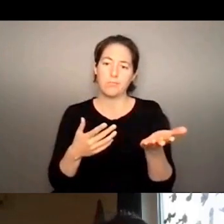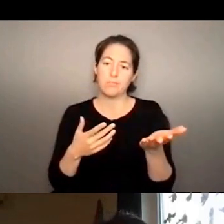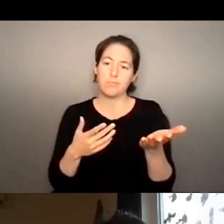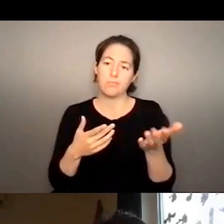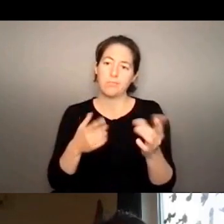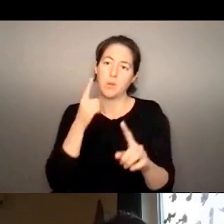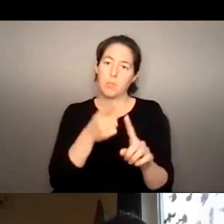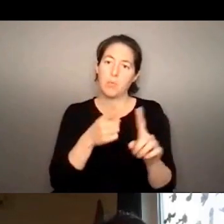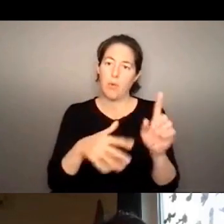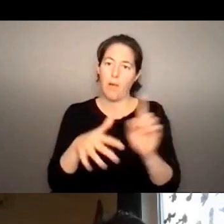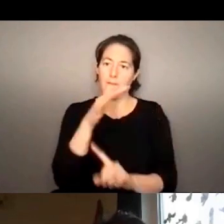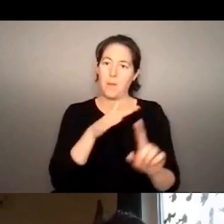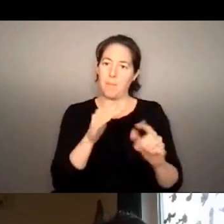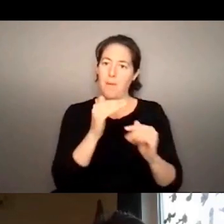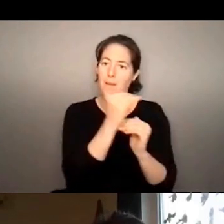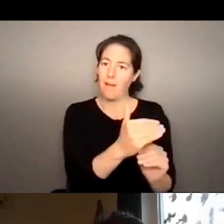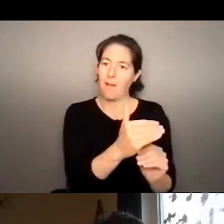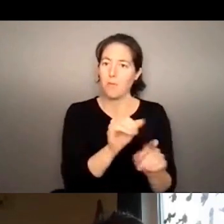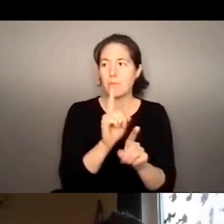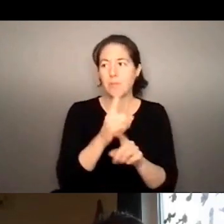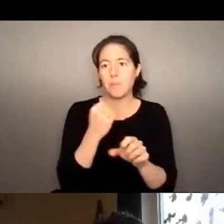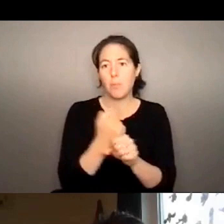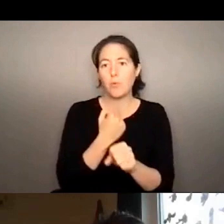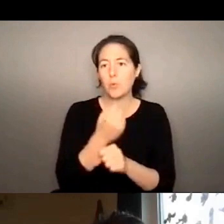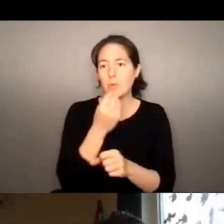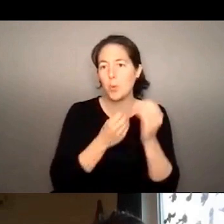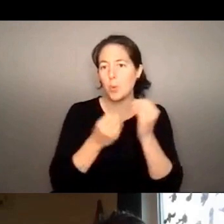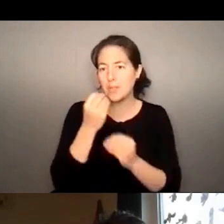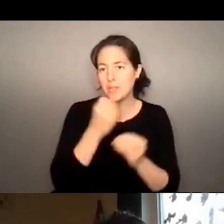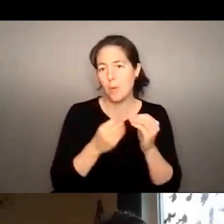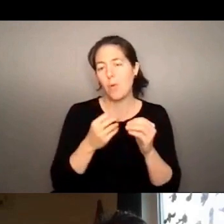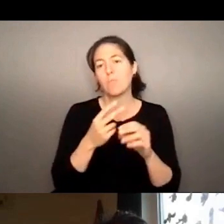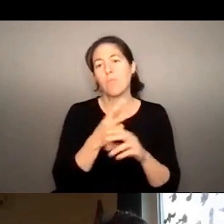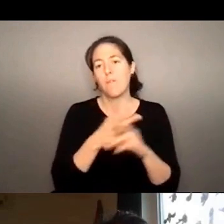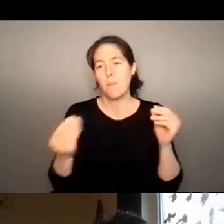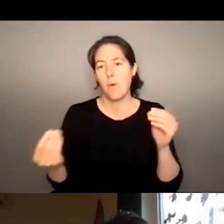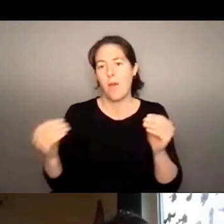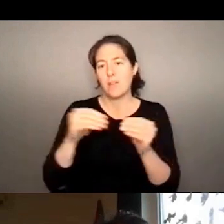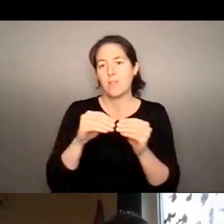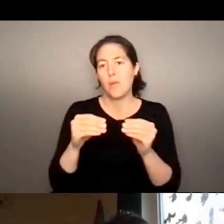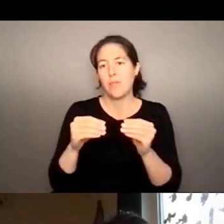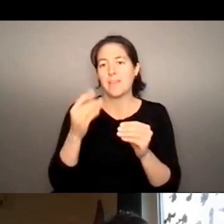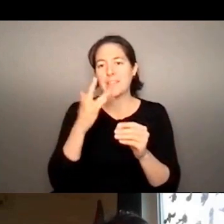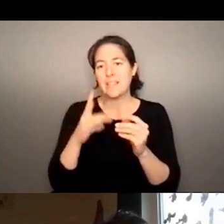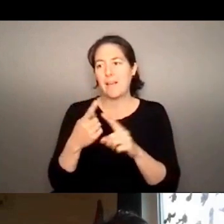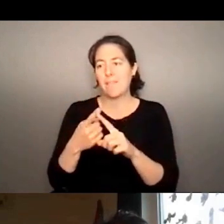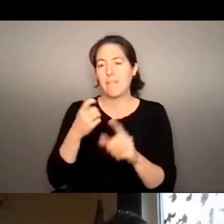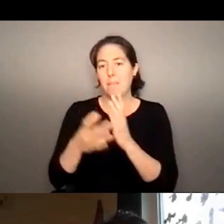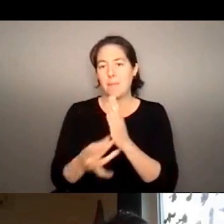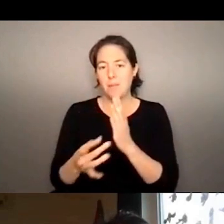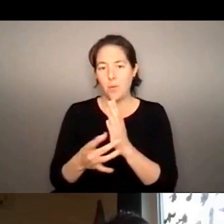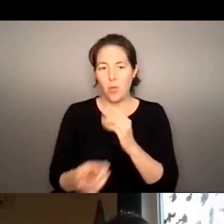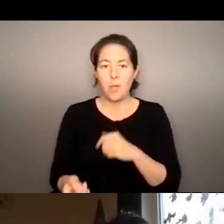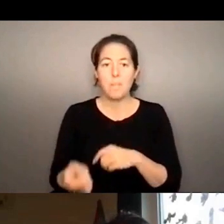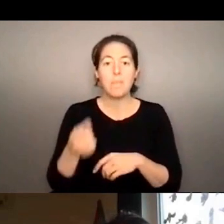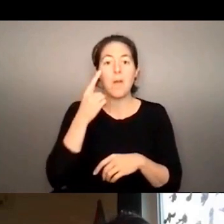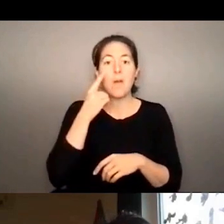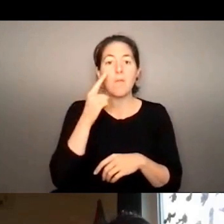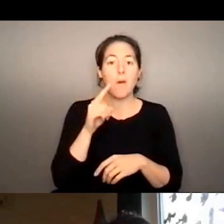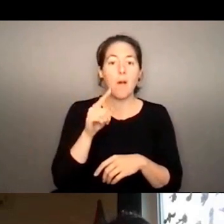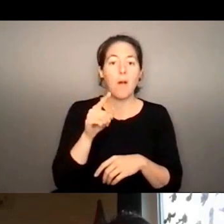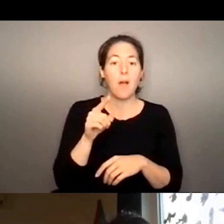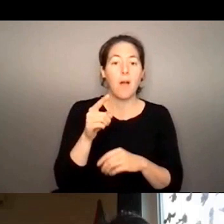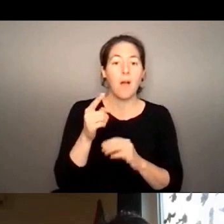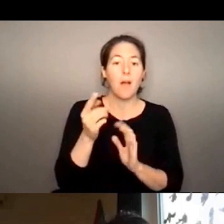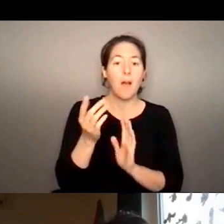intérêt environnemental, mais aussi parce qu'on produit de la nourriture, donc on veut peut-être se donner une chance. Vous voyez sur la bûche qui est au fond à droite, on va voir l'espèce de